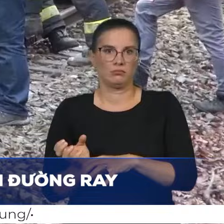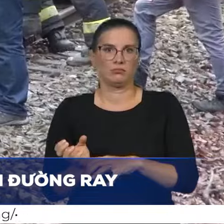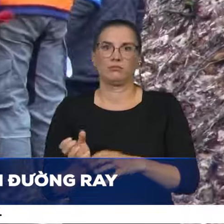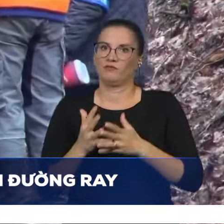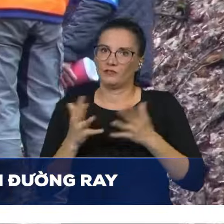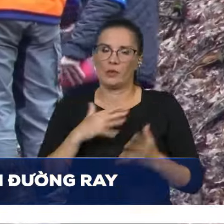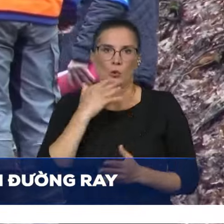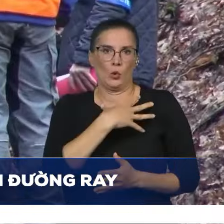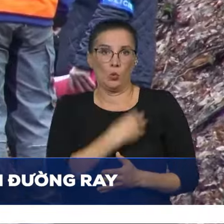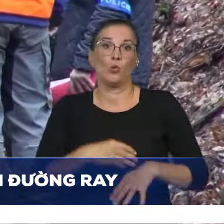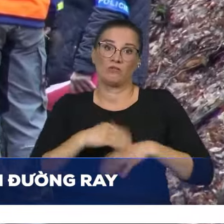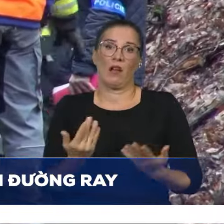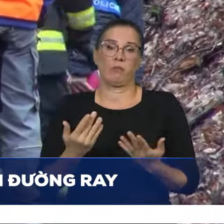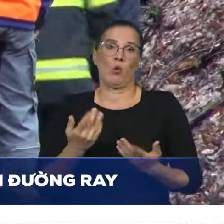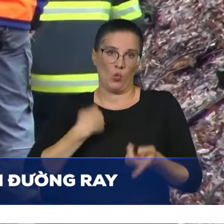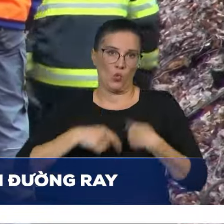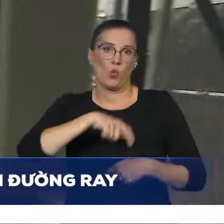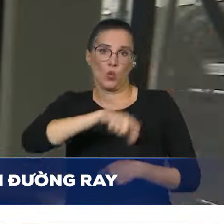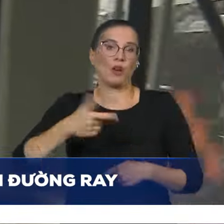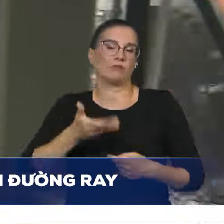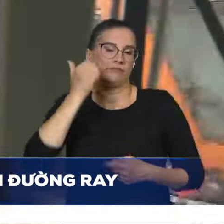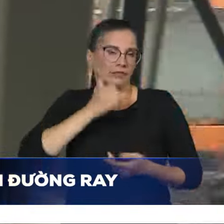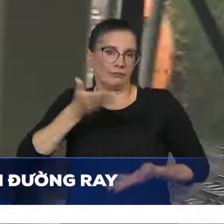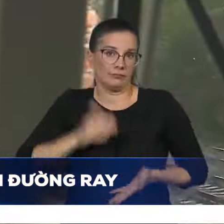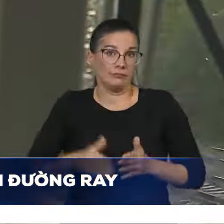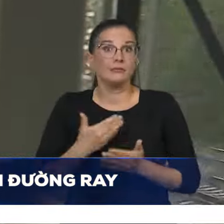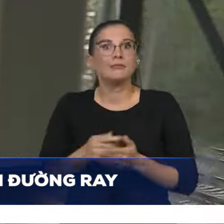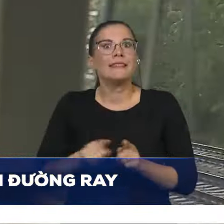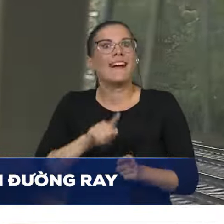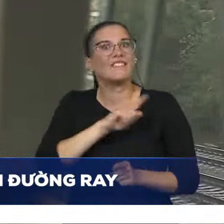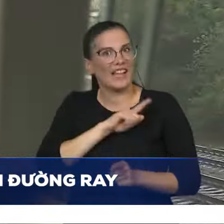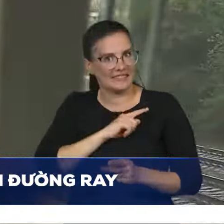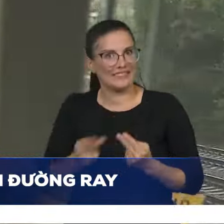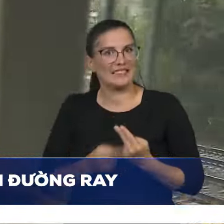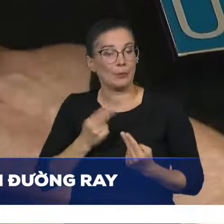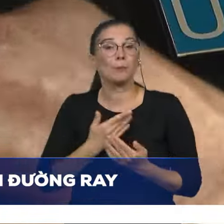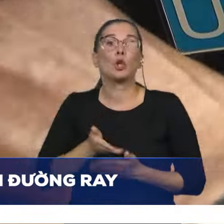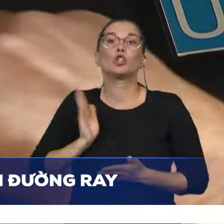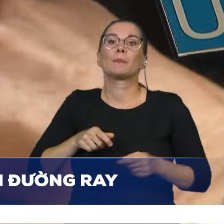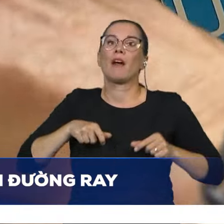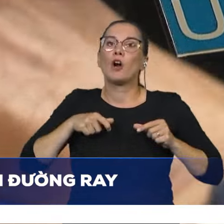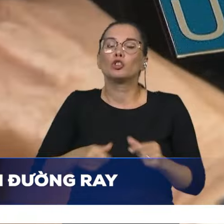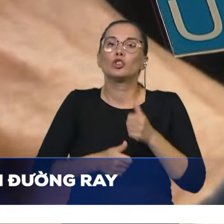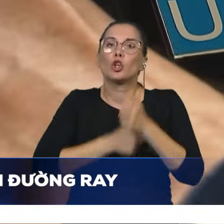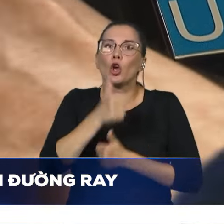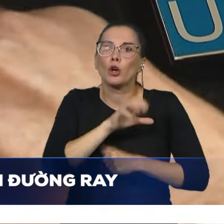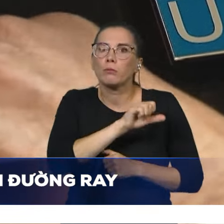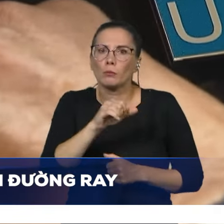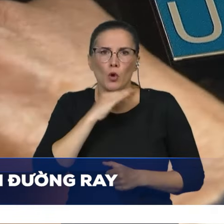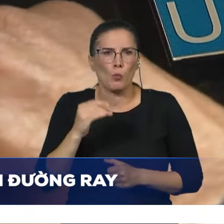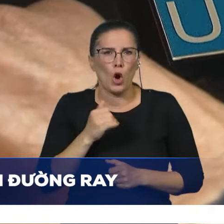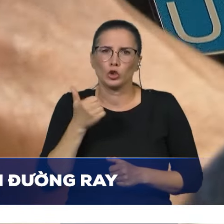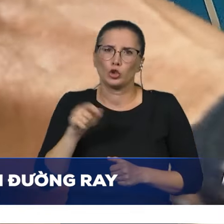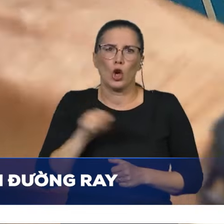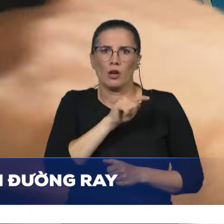Harares Kralove và Pardubice. Lần gần đây nhất là vào tháng 4, hai chuyến tàu chở khách qua nơi này với tốc độ khoảng 100